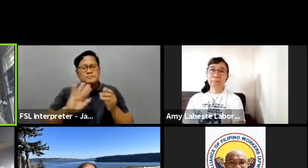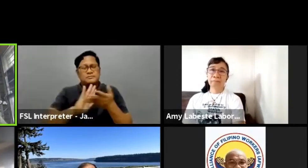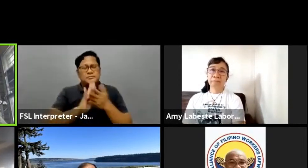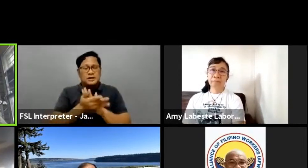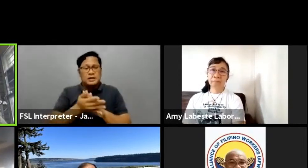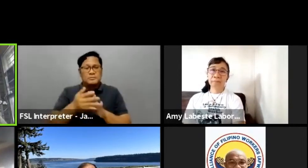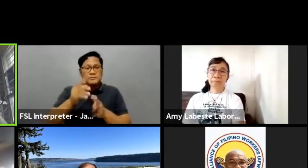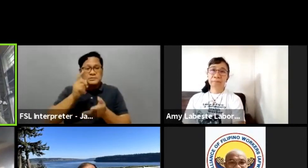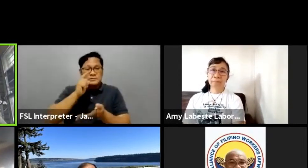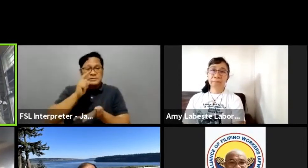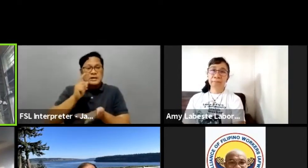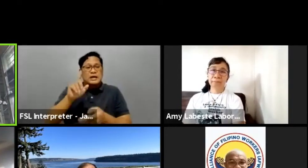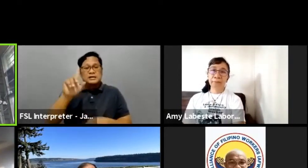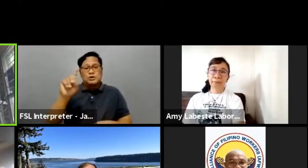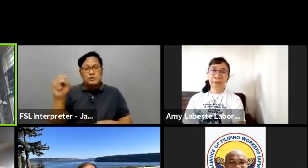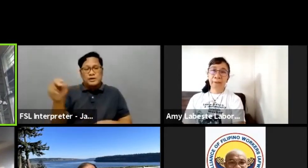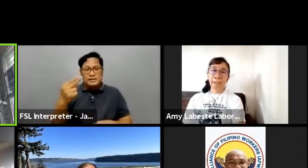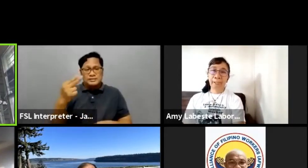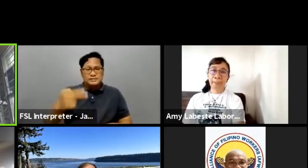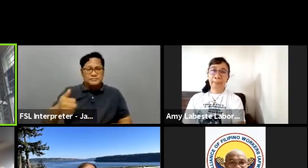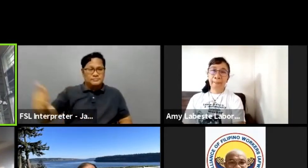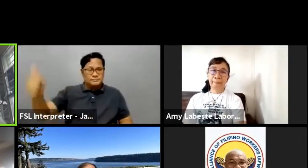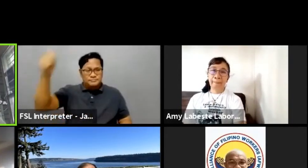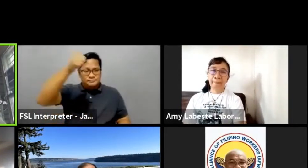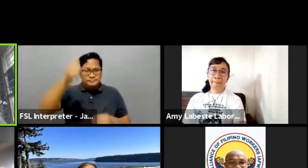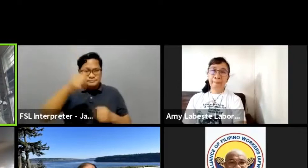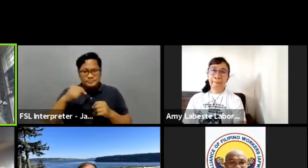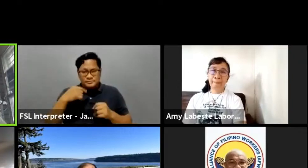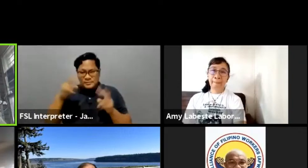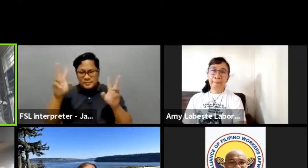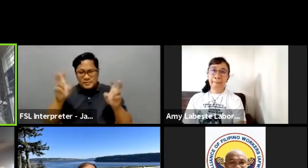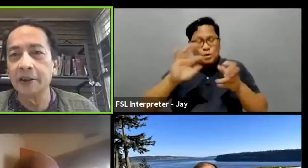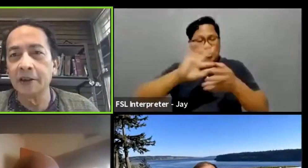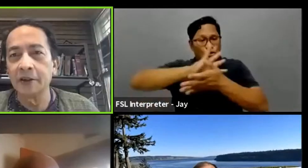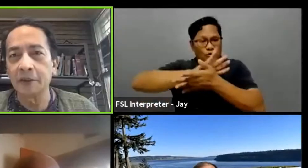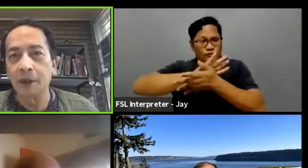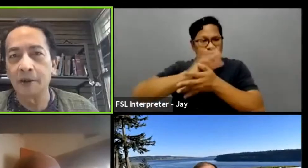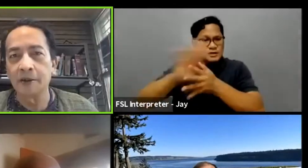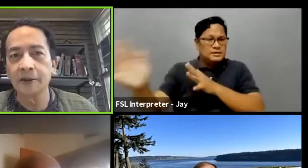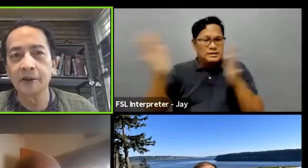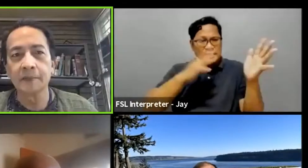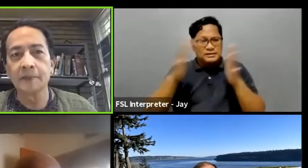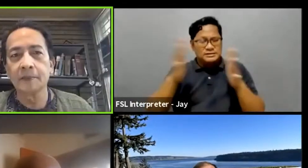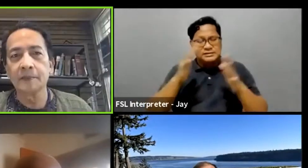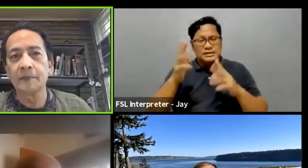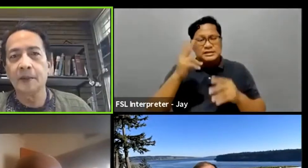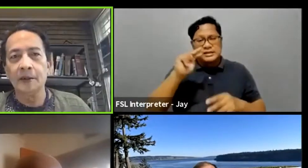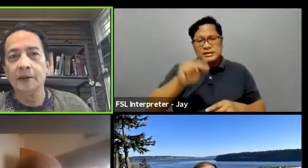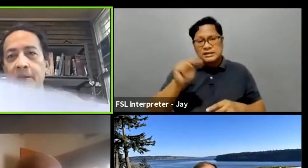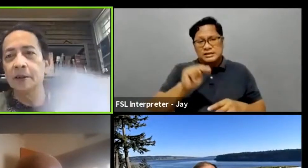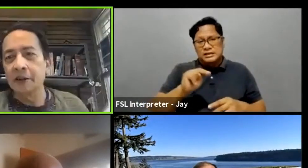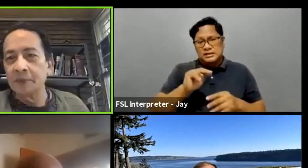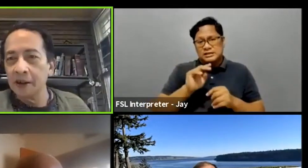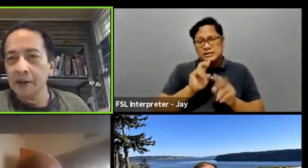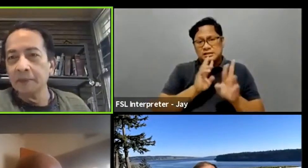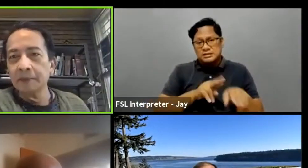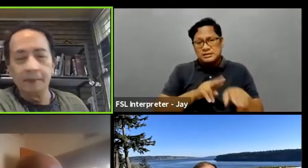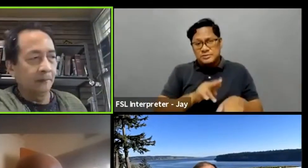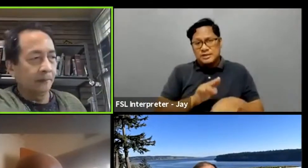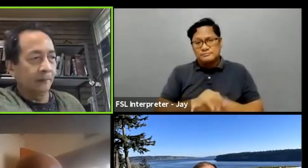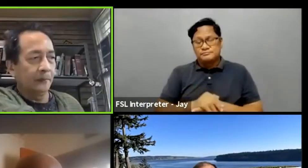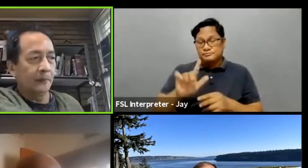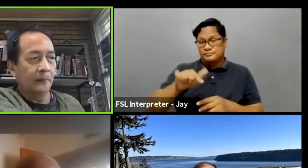Health. Ang topic niya ay COVID crisis and the needed response. Dr.